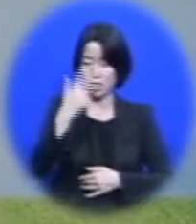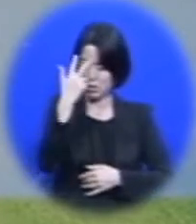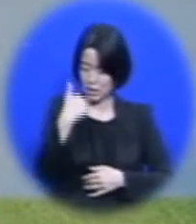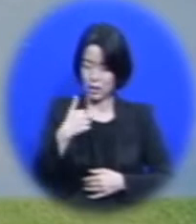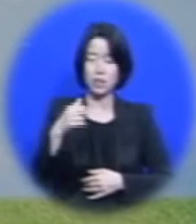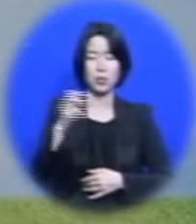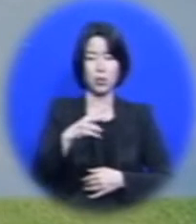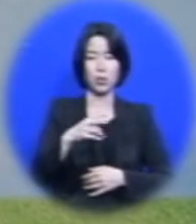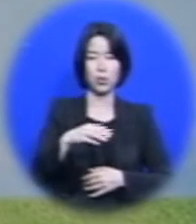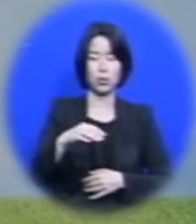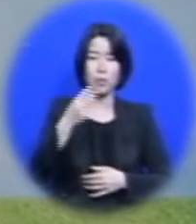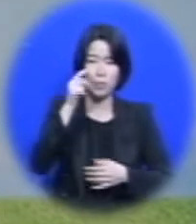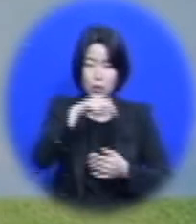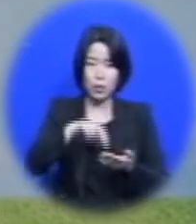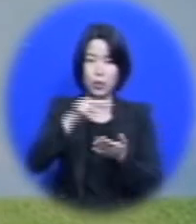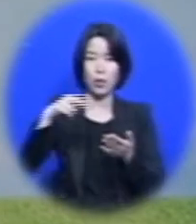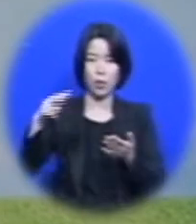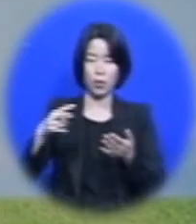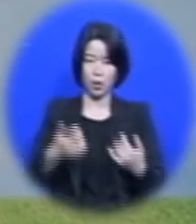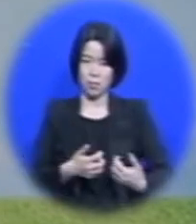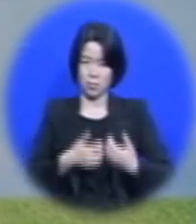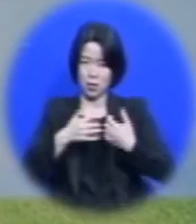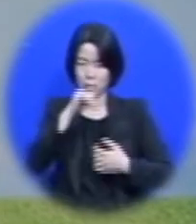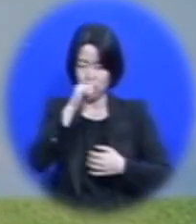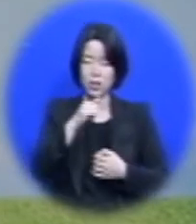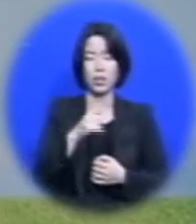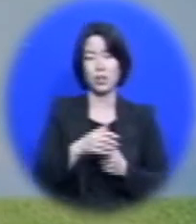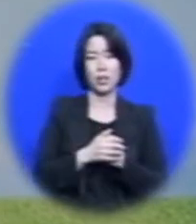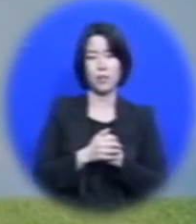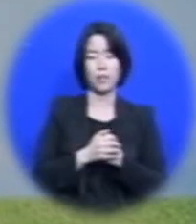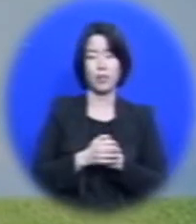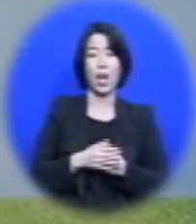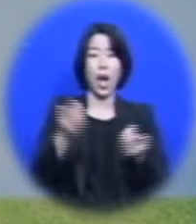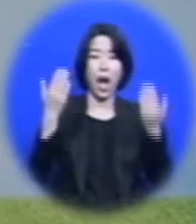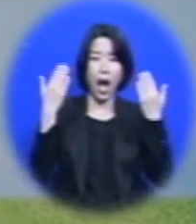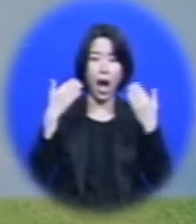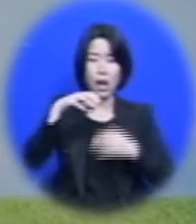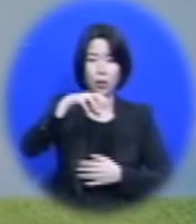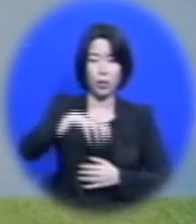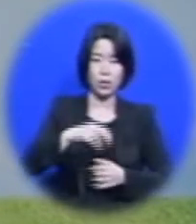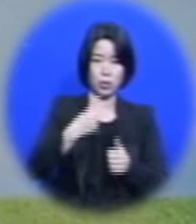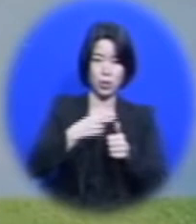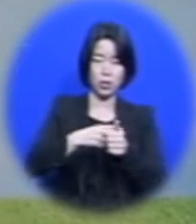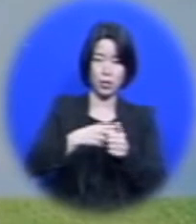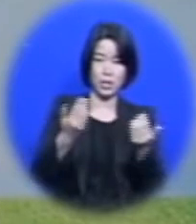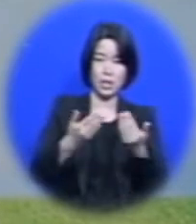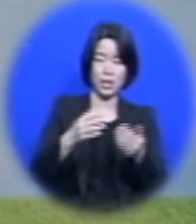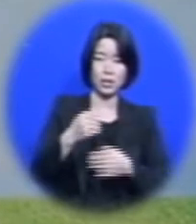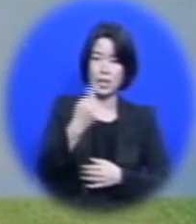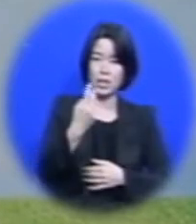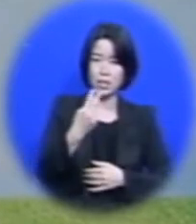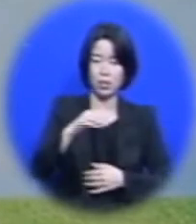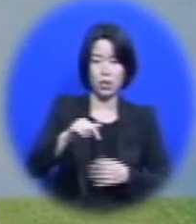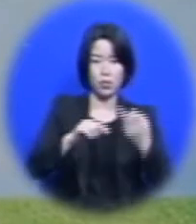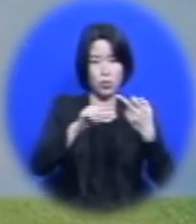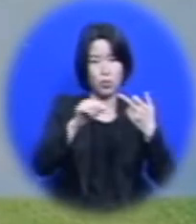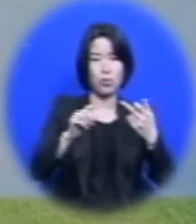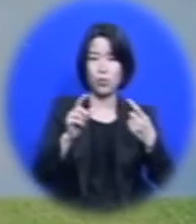장님이었고 탕자였고 거역자였다. 학교에서 교사로 재직하던 2001년 6월 어느 더운